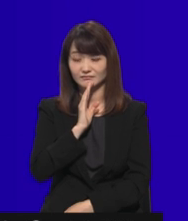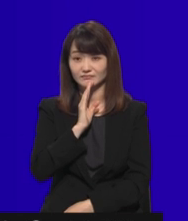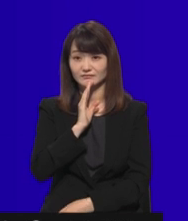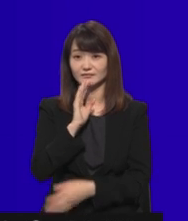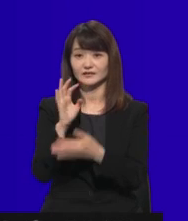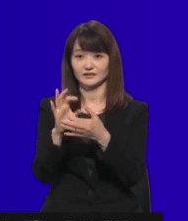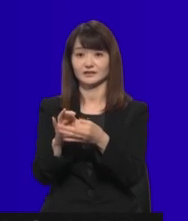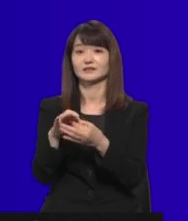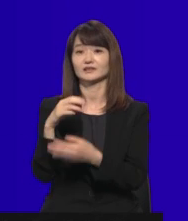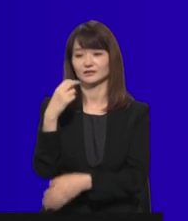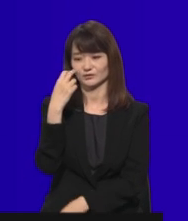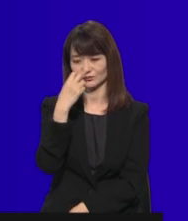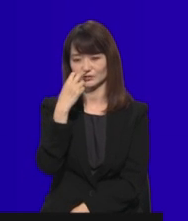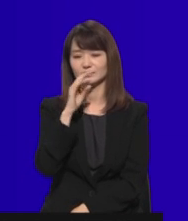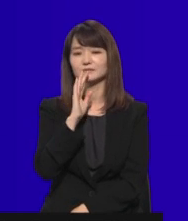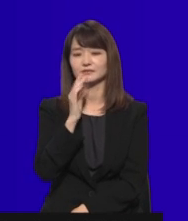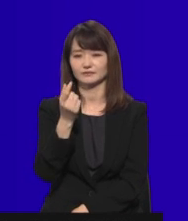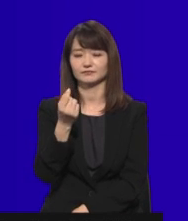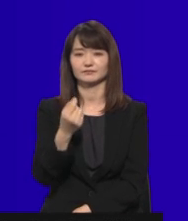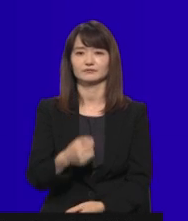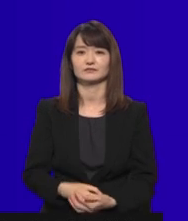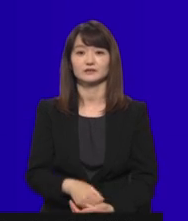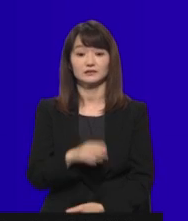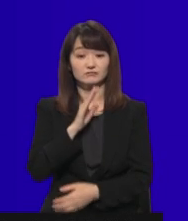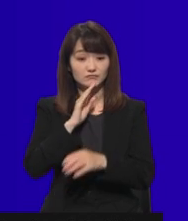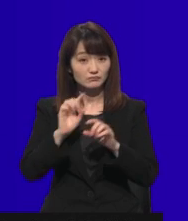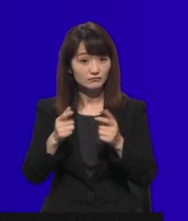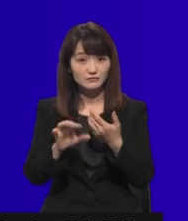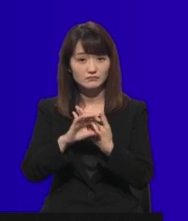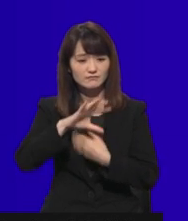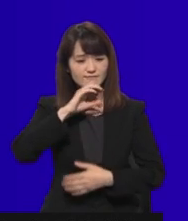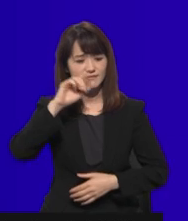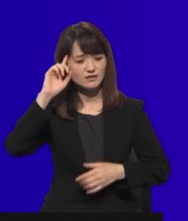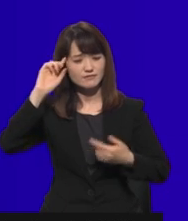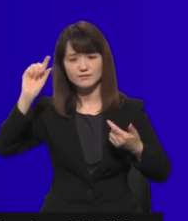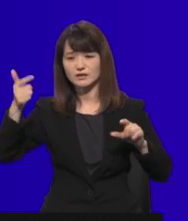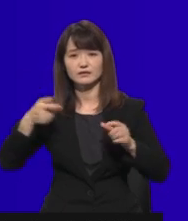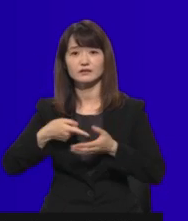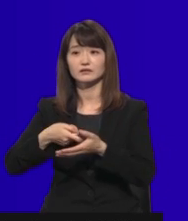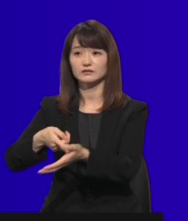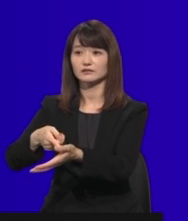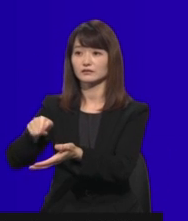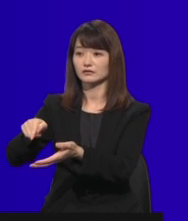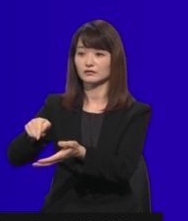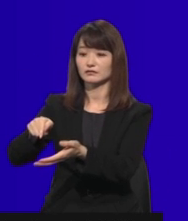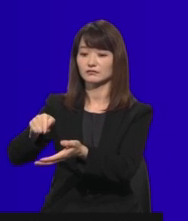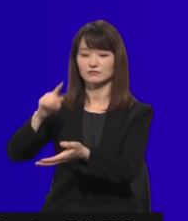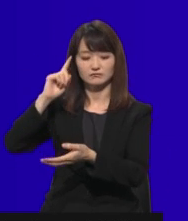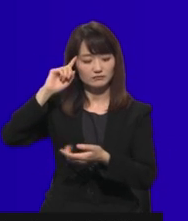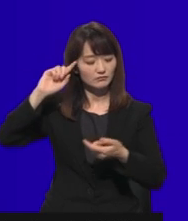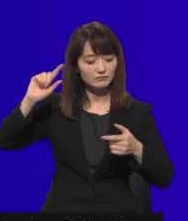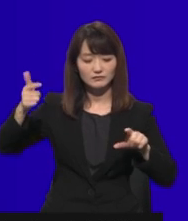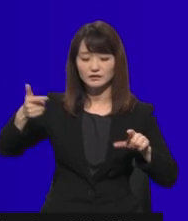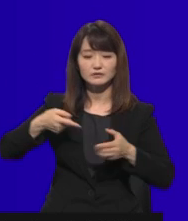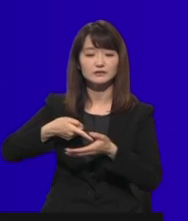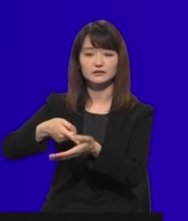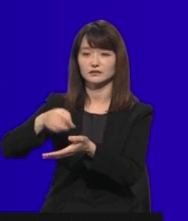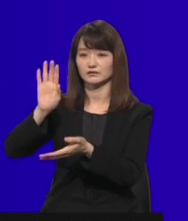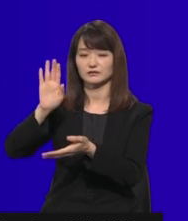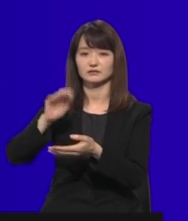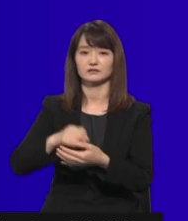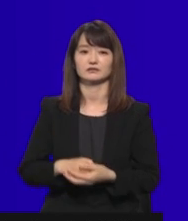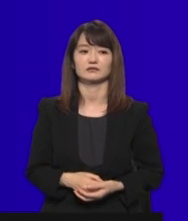라고 생각하고 만약에 이것이 사실이 아니며 문제적인 하겠죠 그런데 문제지를 알아가고 있는 거 아니겠습니까 이것은 곧